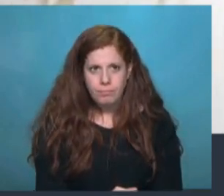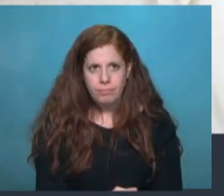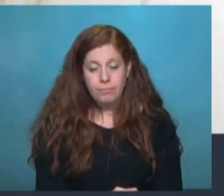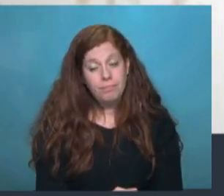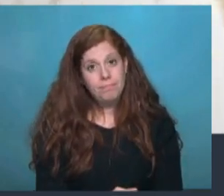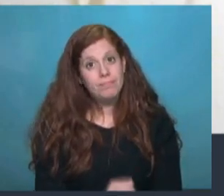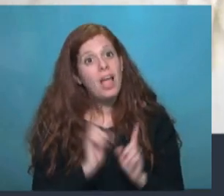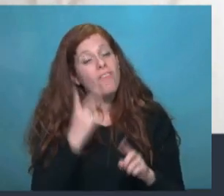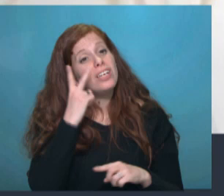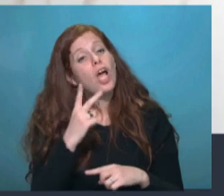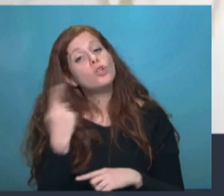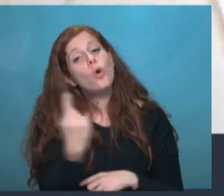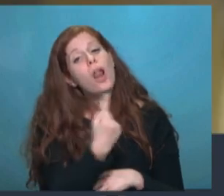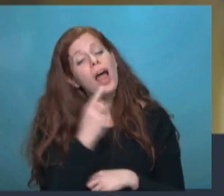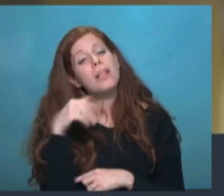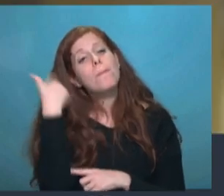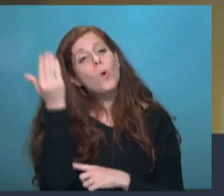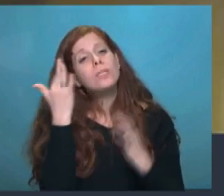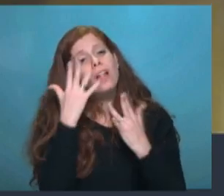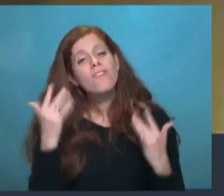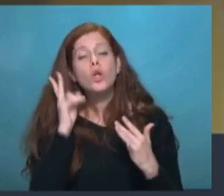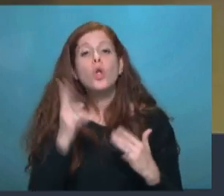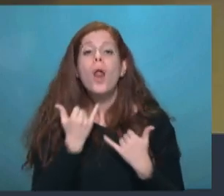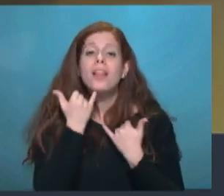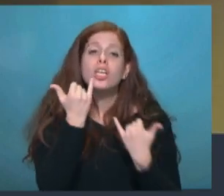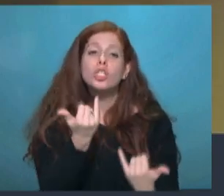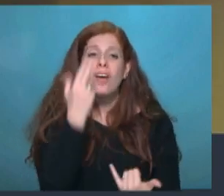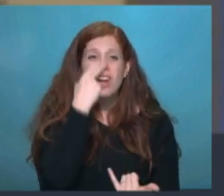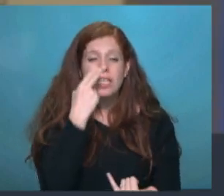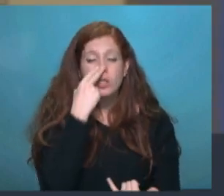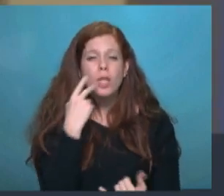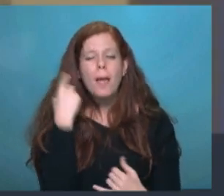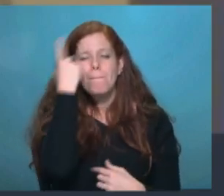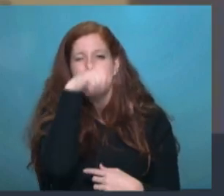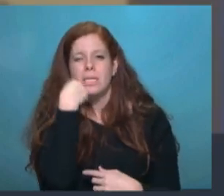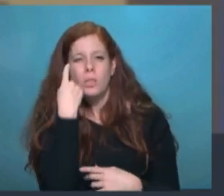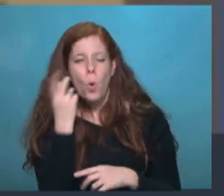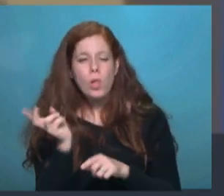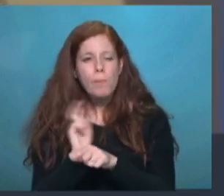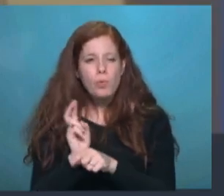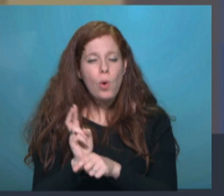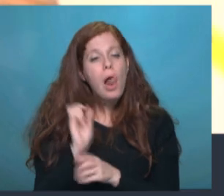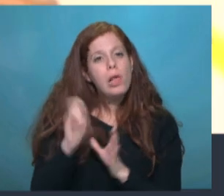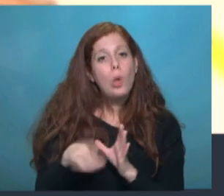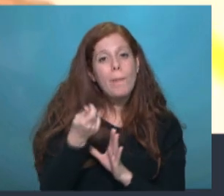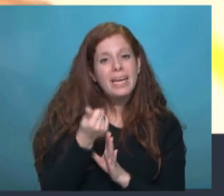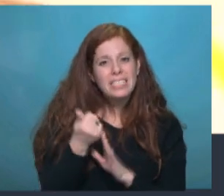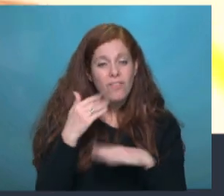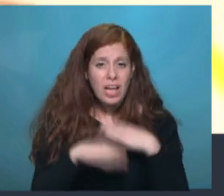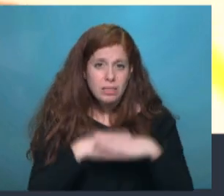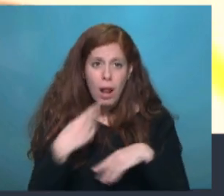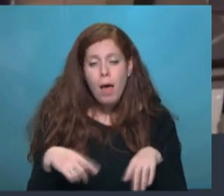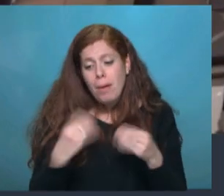נראה שכל אחד מחוץ ללבנון יכול להתקשר ולנסות בזהות בדויה לתרום כסף לחיזבאללה באמצעות אותו